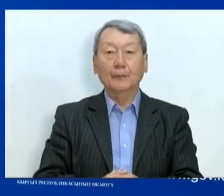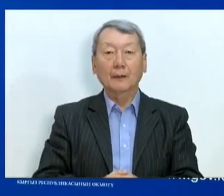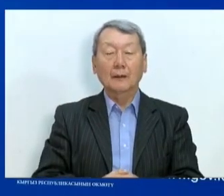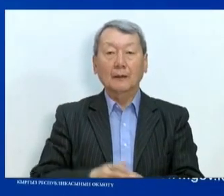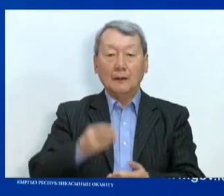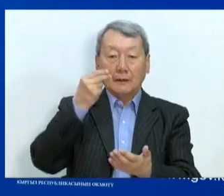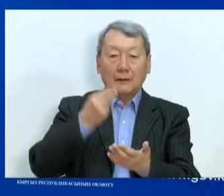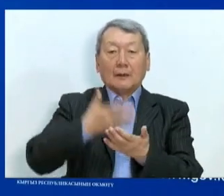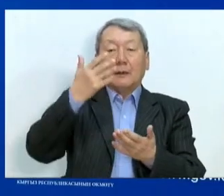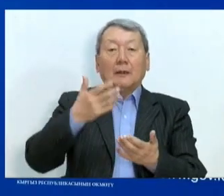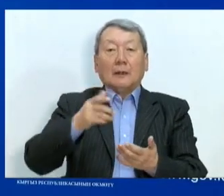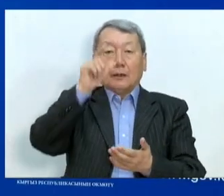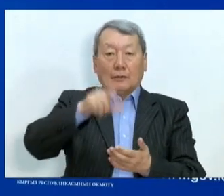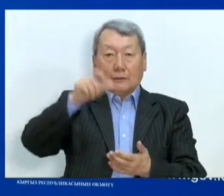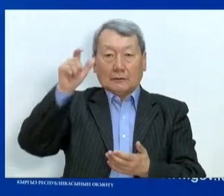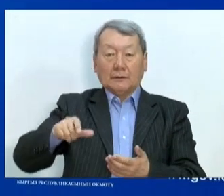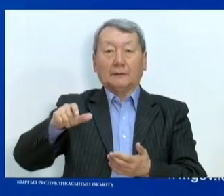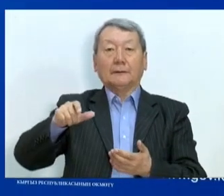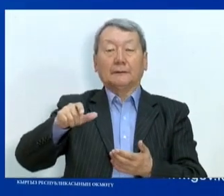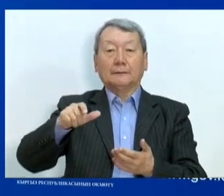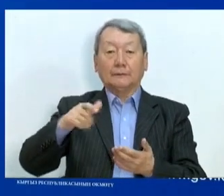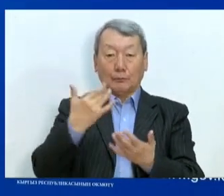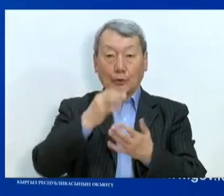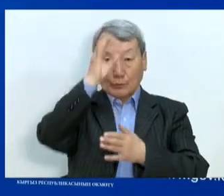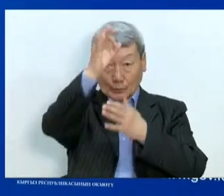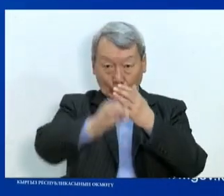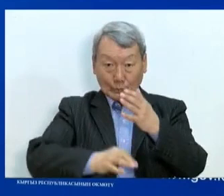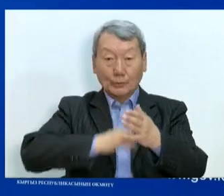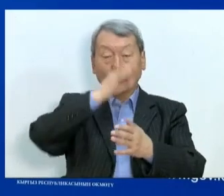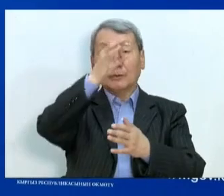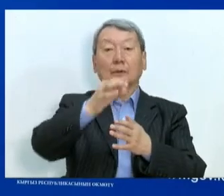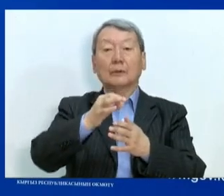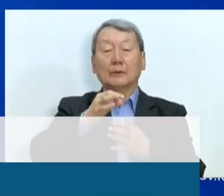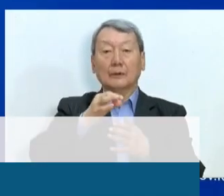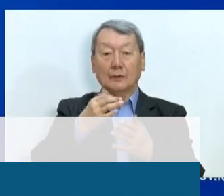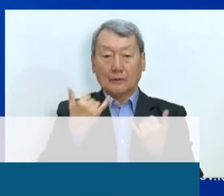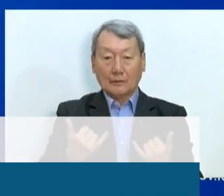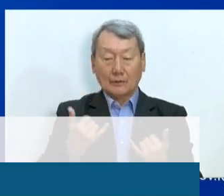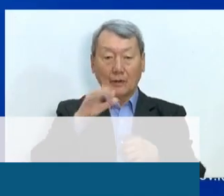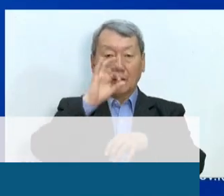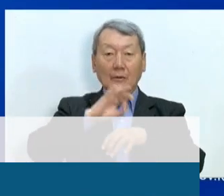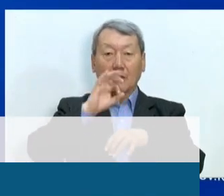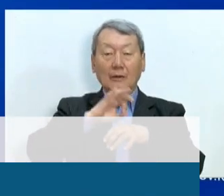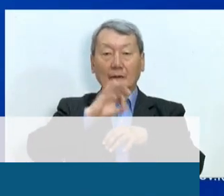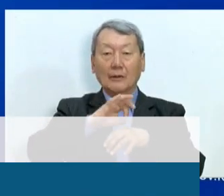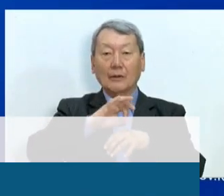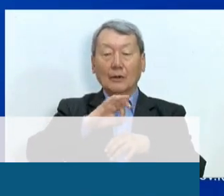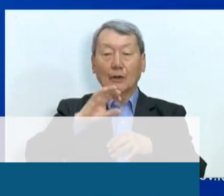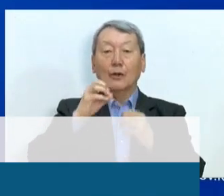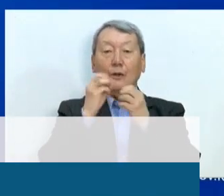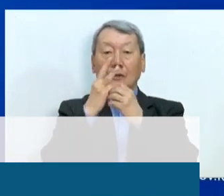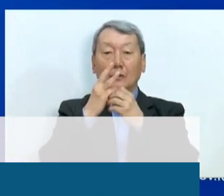Урматты мекендештер, өткөн сутка ичинде биздин ооруканалардан жалпы 13